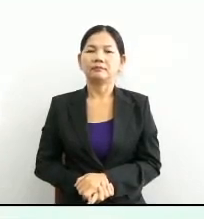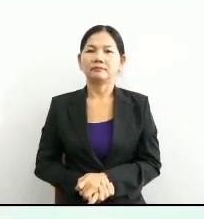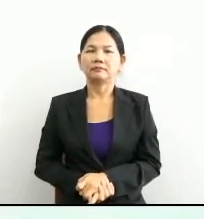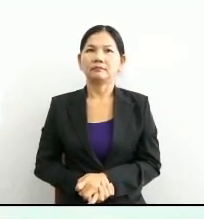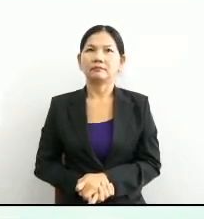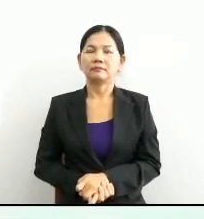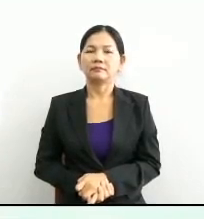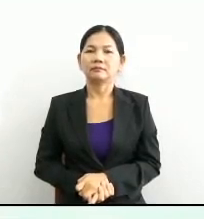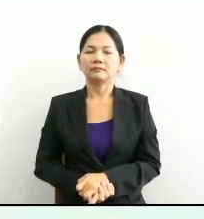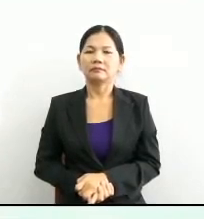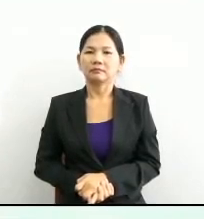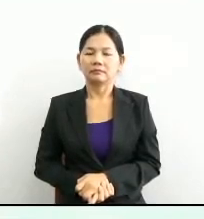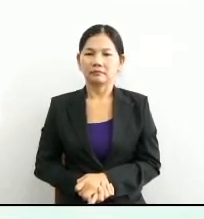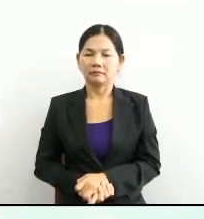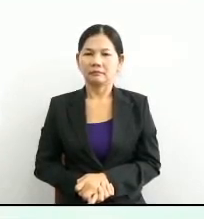nót